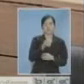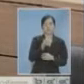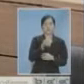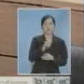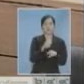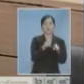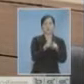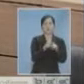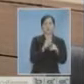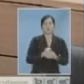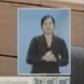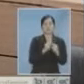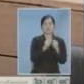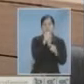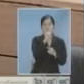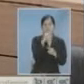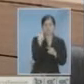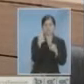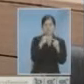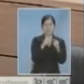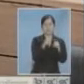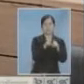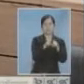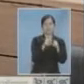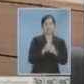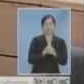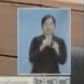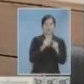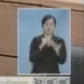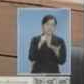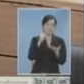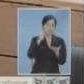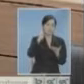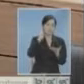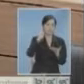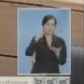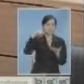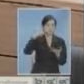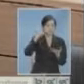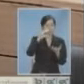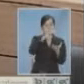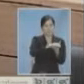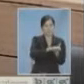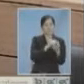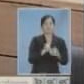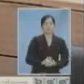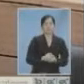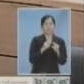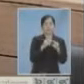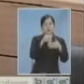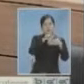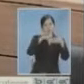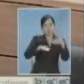ที่แล้วหลายคนก็บอกเป็นสภาผัวเมียบ้างเป็นสภาพ่อลูกบ้